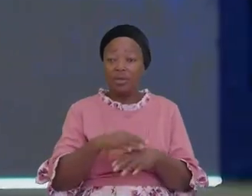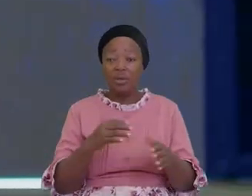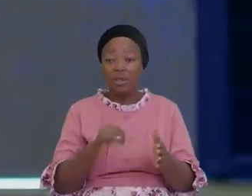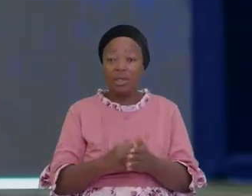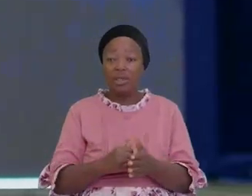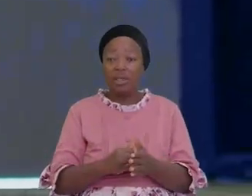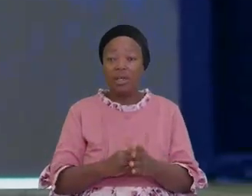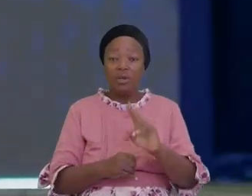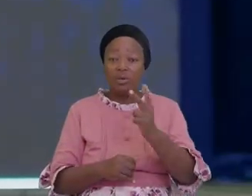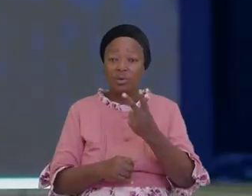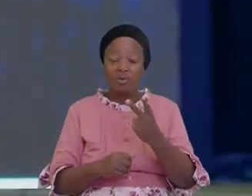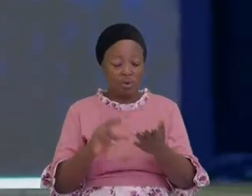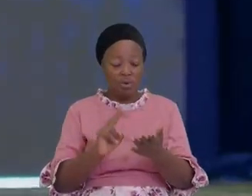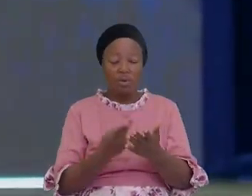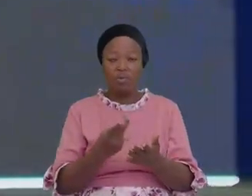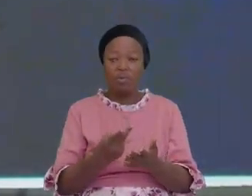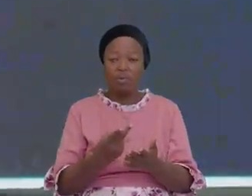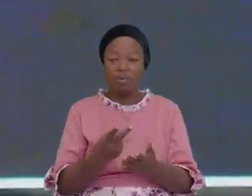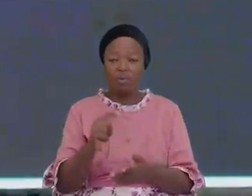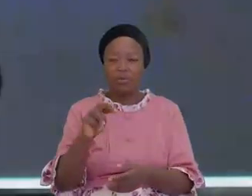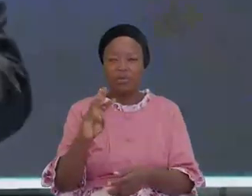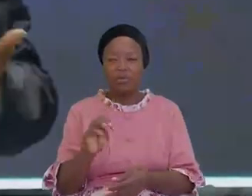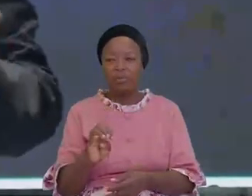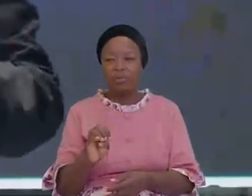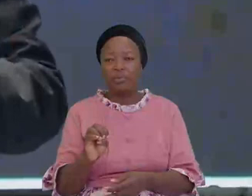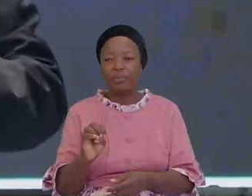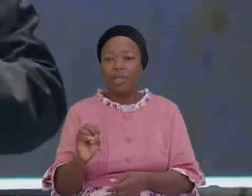Et on appelait donc cette tenue-là.